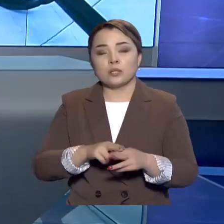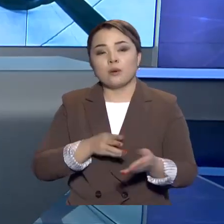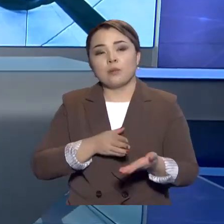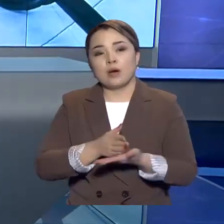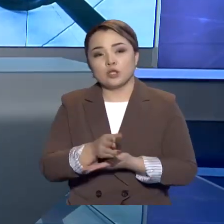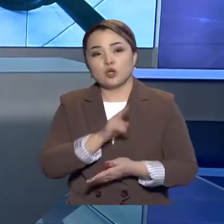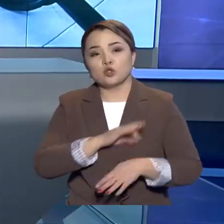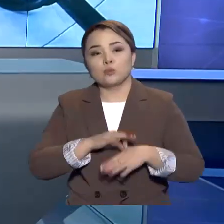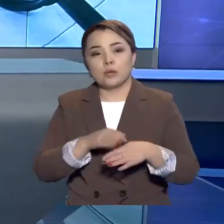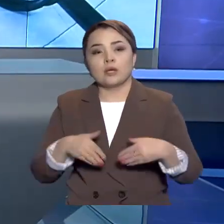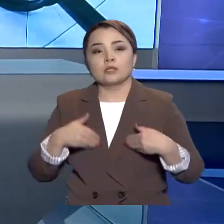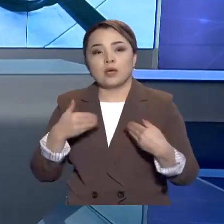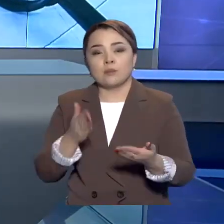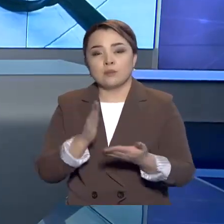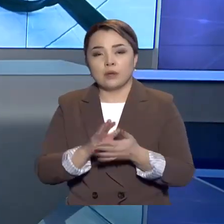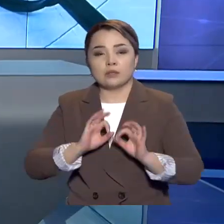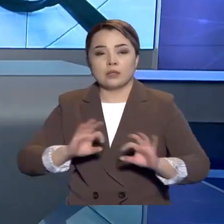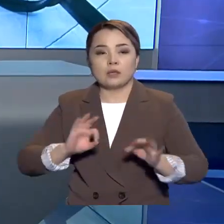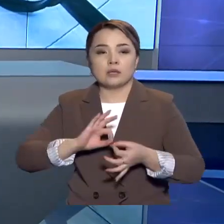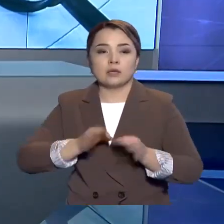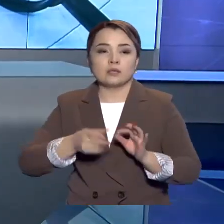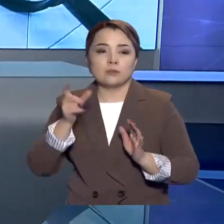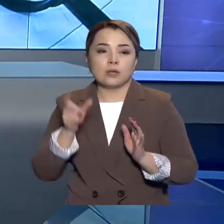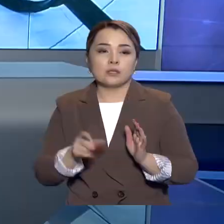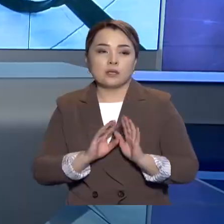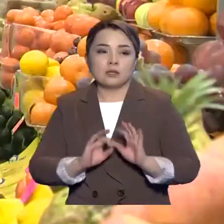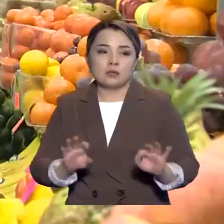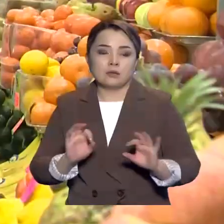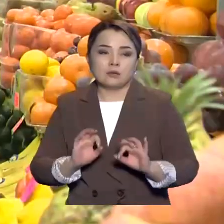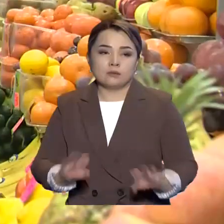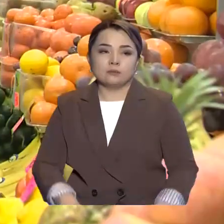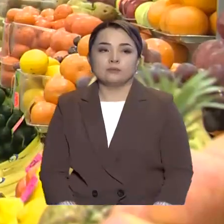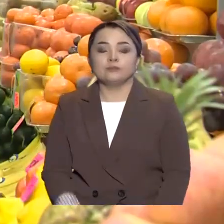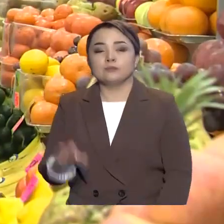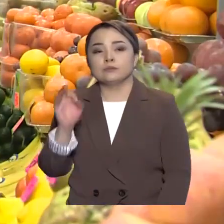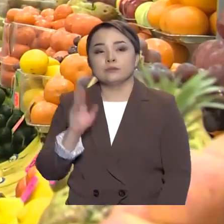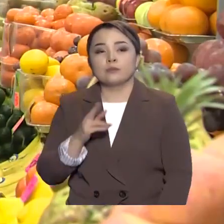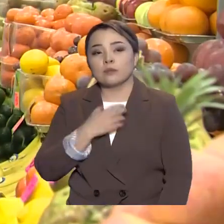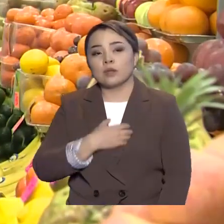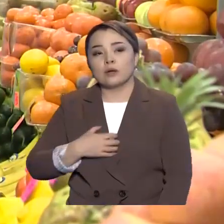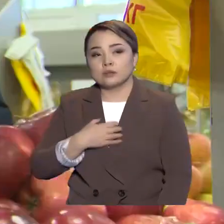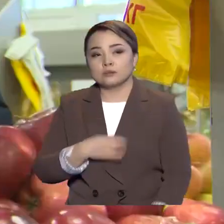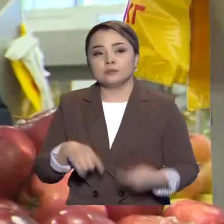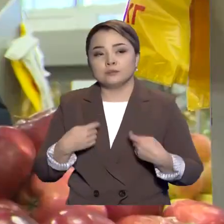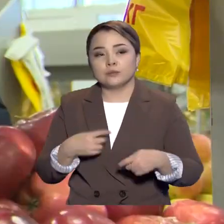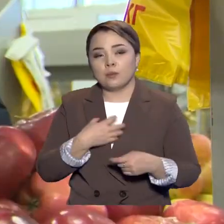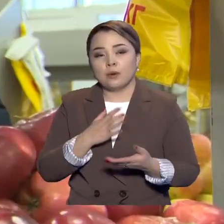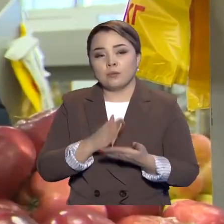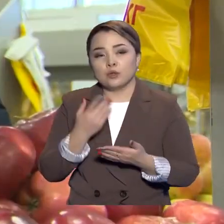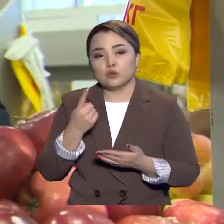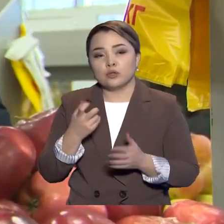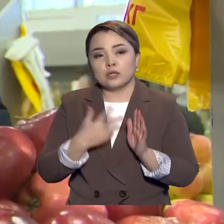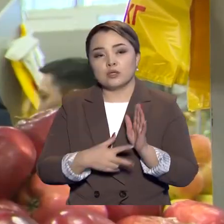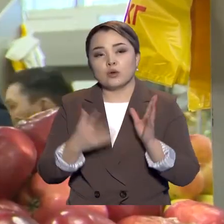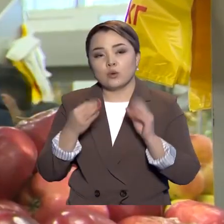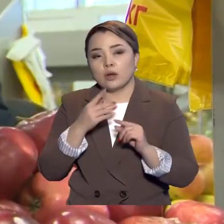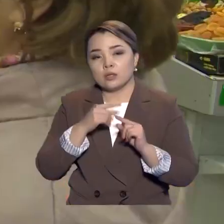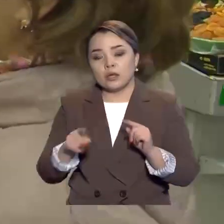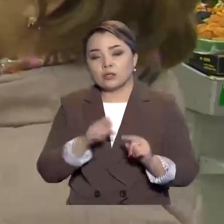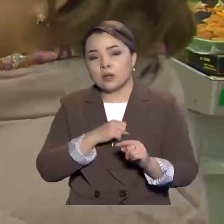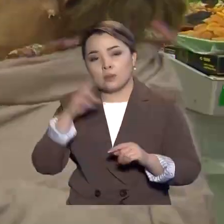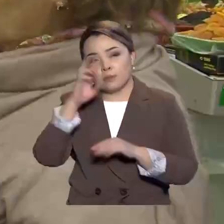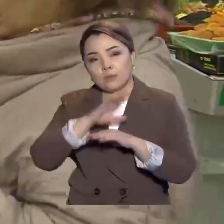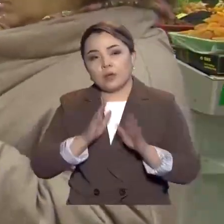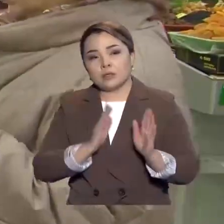бірнеше ұсыныстар айтылды. Ақниет Балтанова тарқатады. Әлеуметтік маңызы бар тауарлар бағасын 180 күн бойы мемлекет өзі